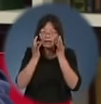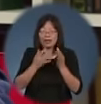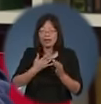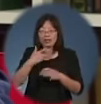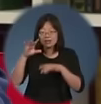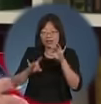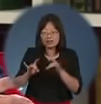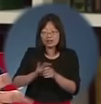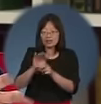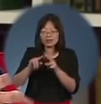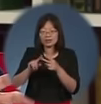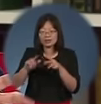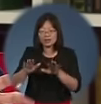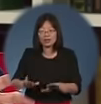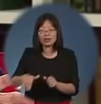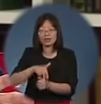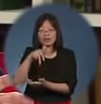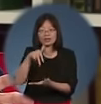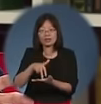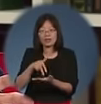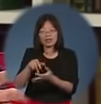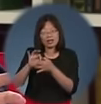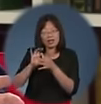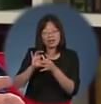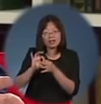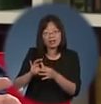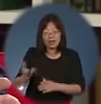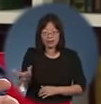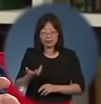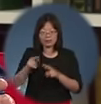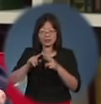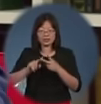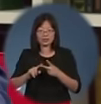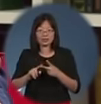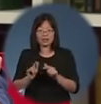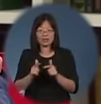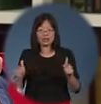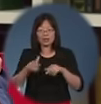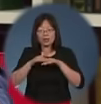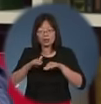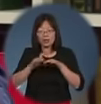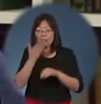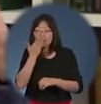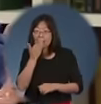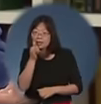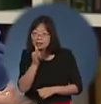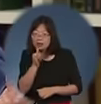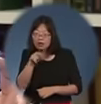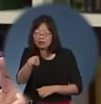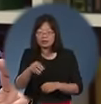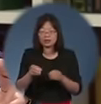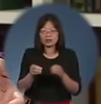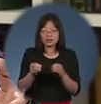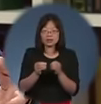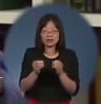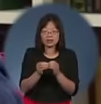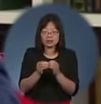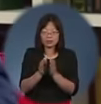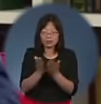사랑이든 현실에 관 그 아픔이든 이런 것들을 풀어나가는게 그 작품들을